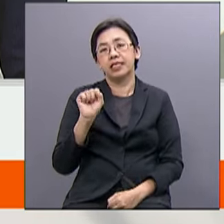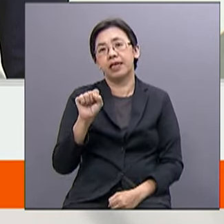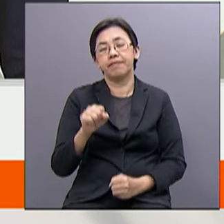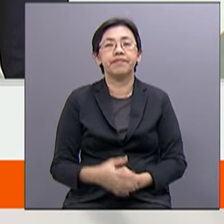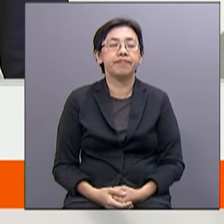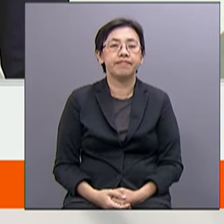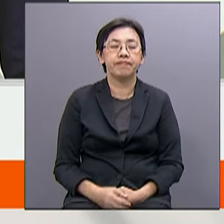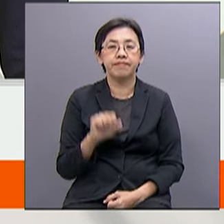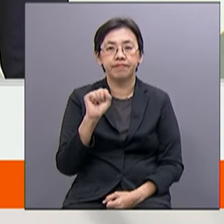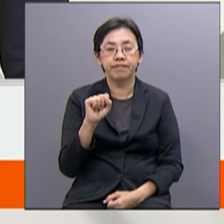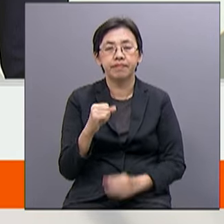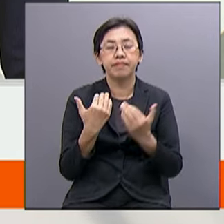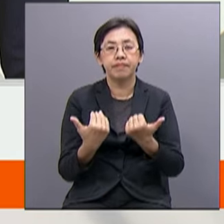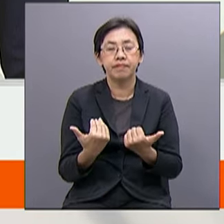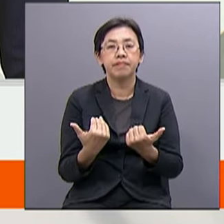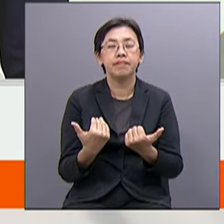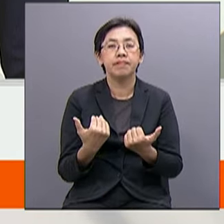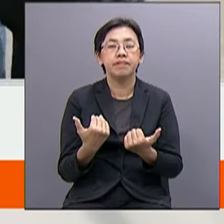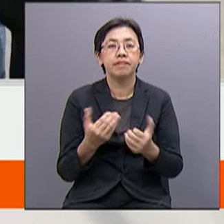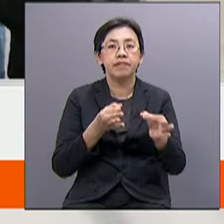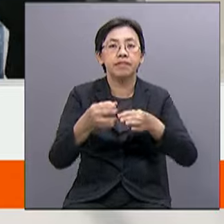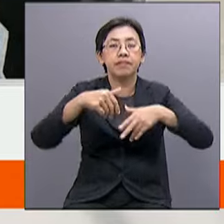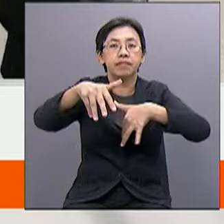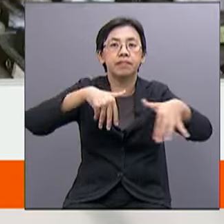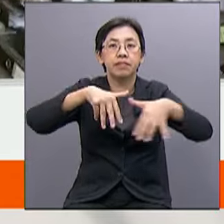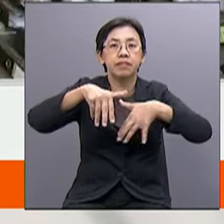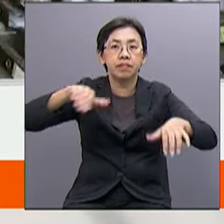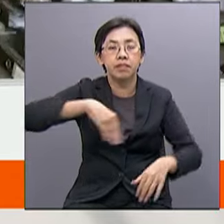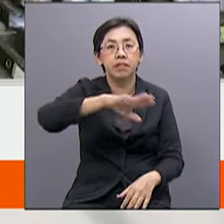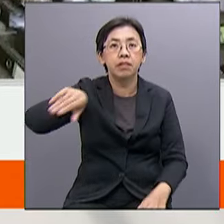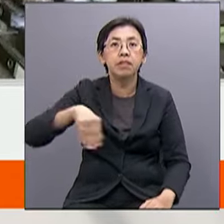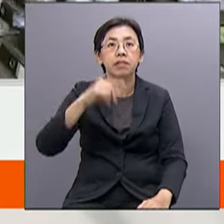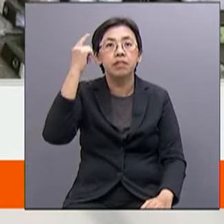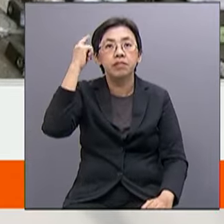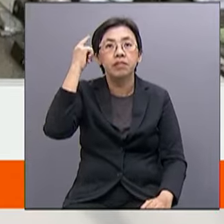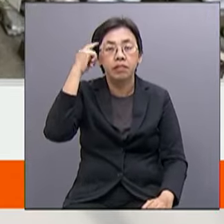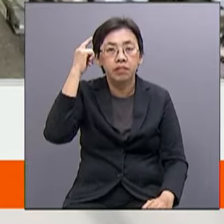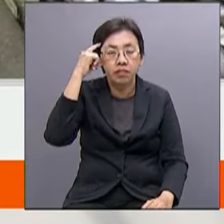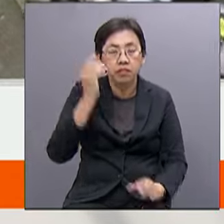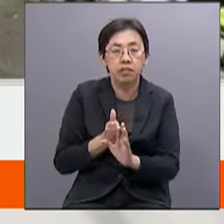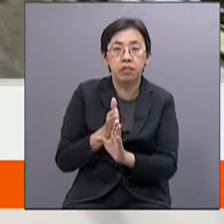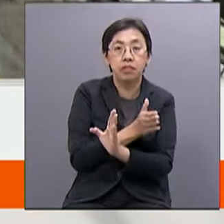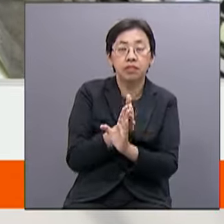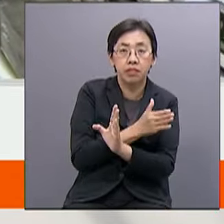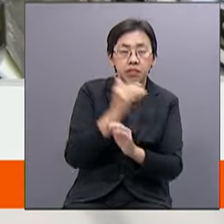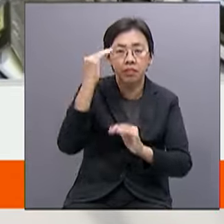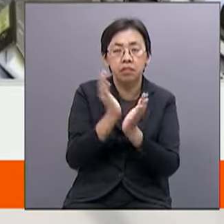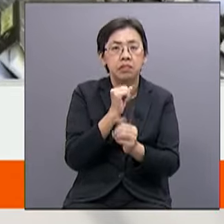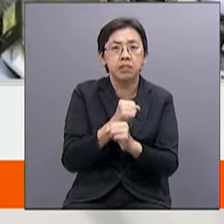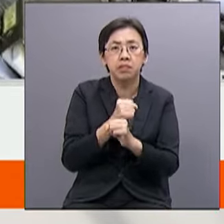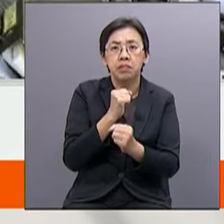ใช่ครับตอนนี้เรียนพี่น้องประชาชนนะครับว่าในช่วงที่ผ่านมาเนี่ยตำรวจทำงานไม่ได้หยุดเลย